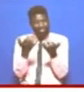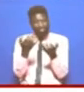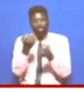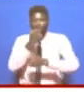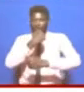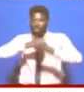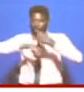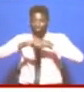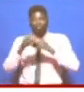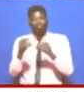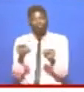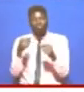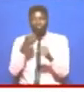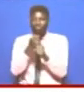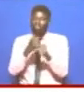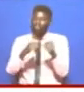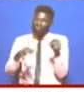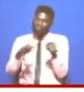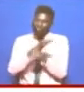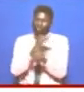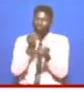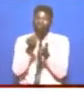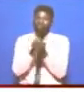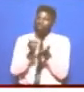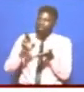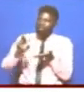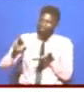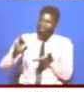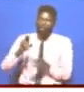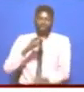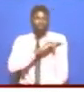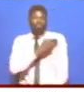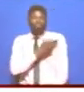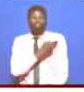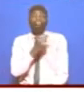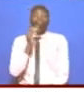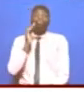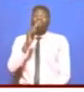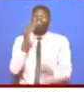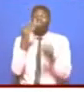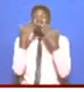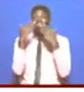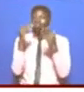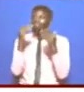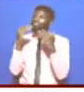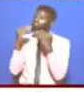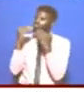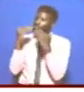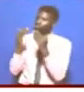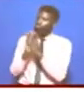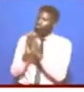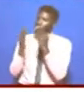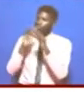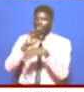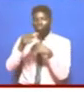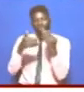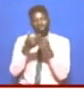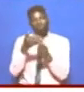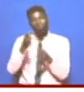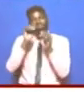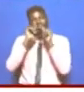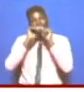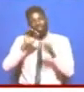this a proper referral hospital shall be complete. Hongera kwenu nyinyi nyote. Mungu awabariki wale